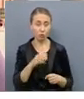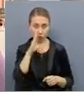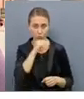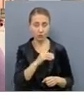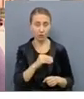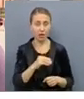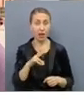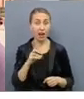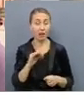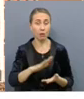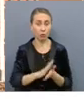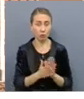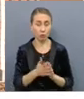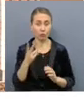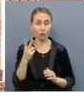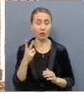договору